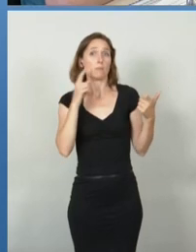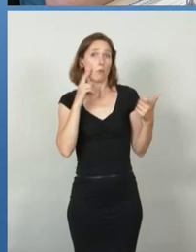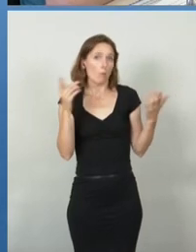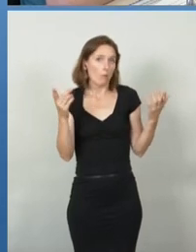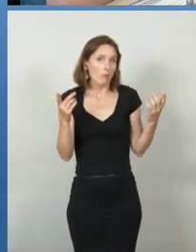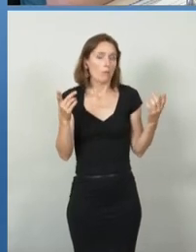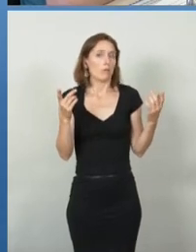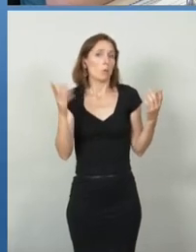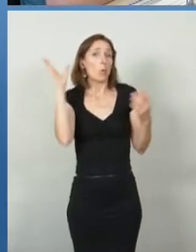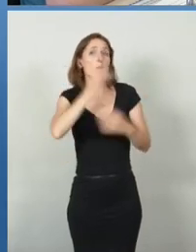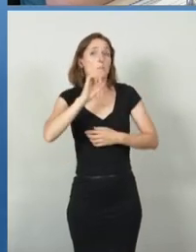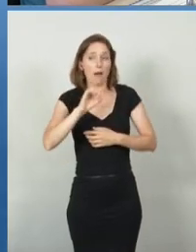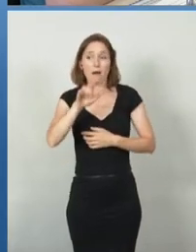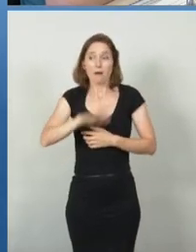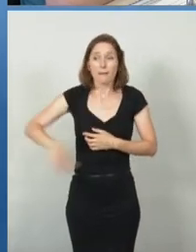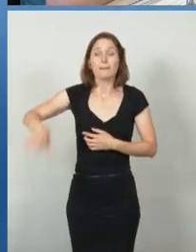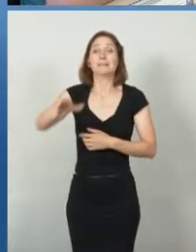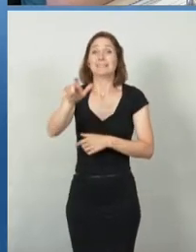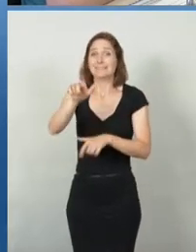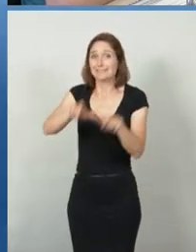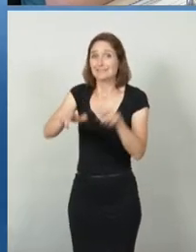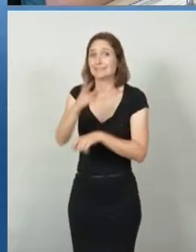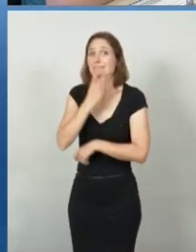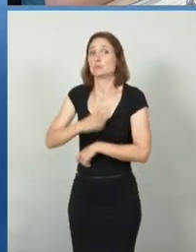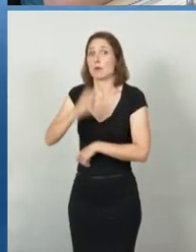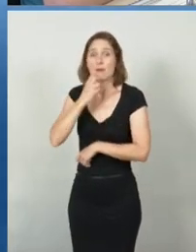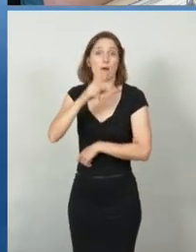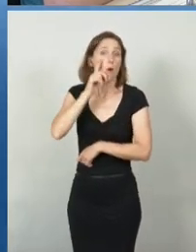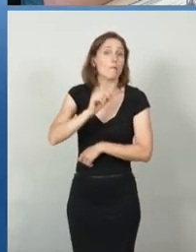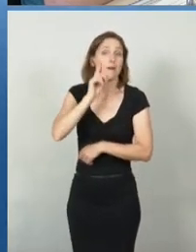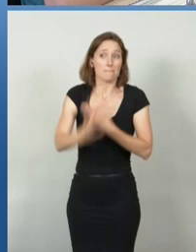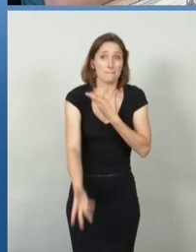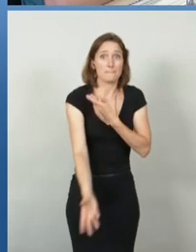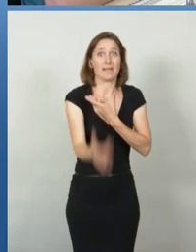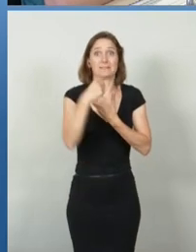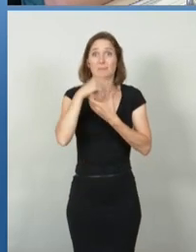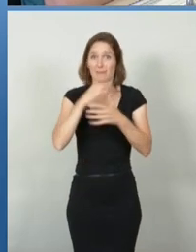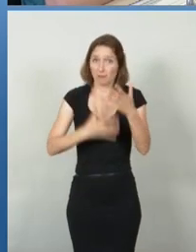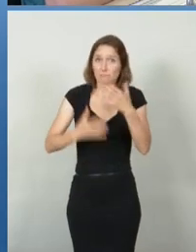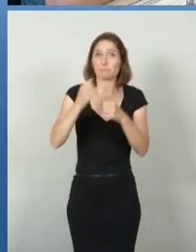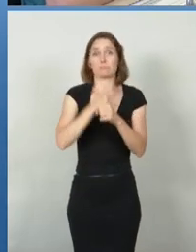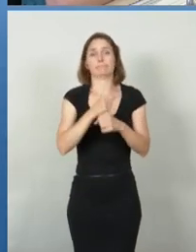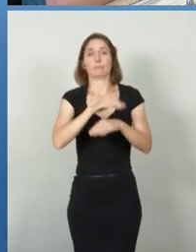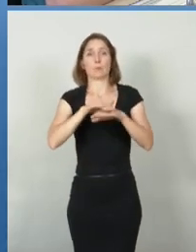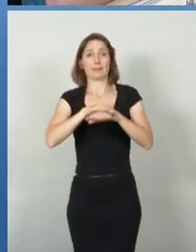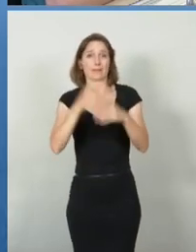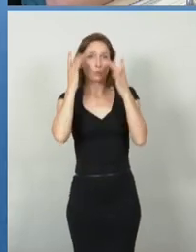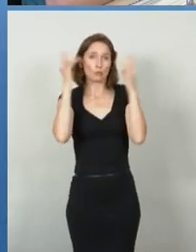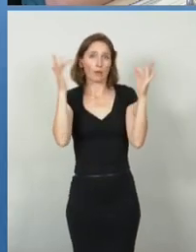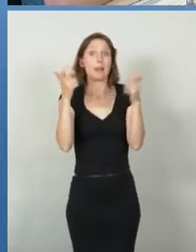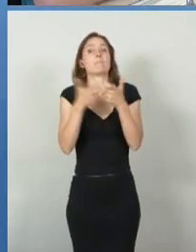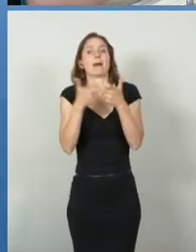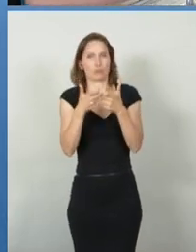plus grande place des citoyens des citoyens dans l'élaboration des politiques culturelles et notamment dans l'attribution des subventions c'est pourquoi